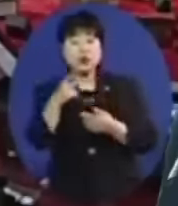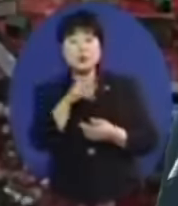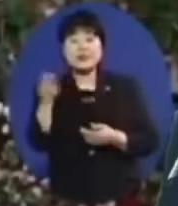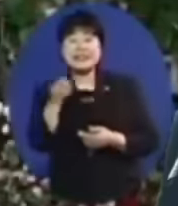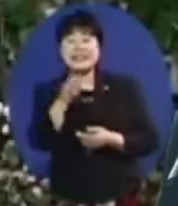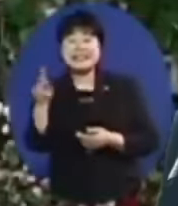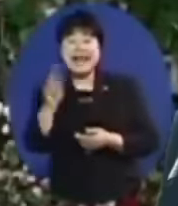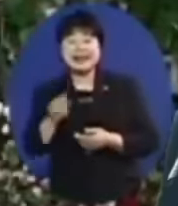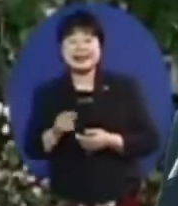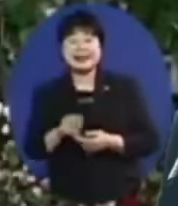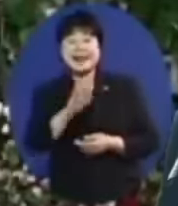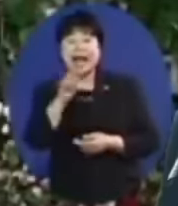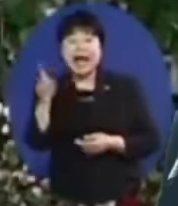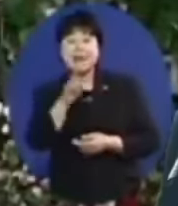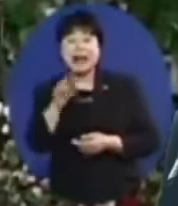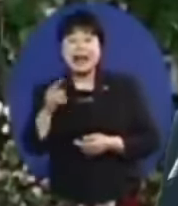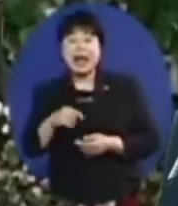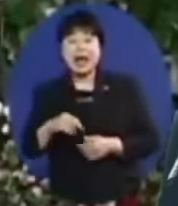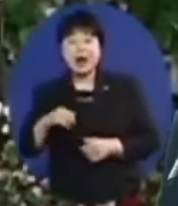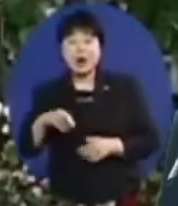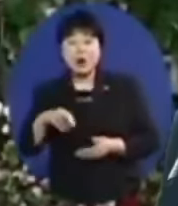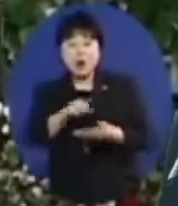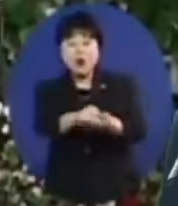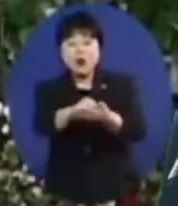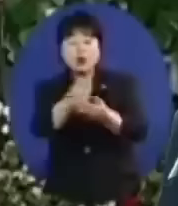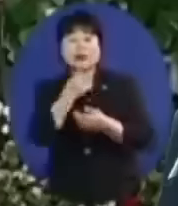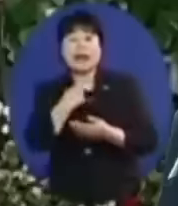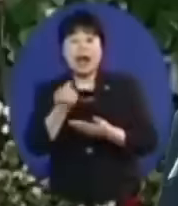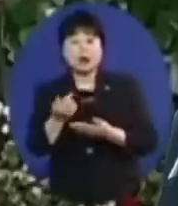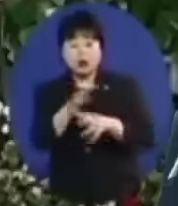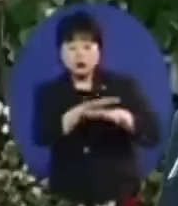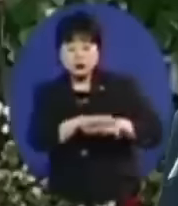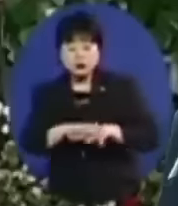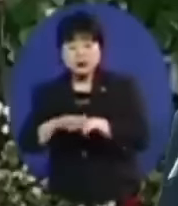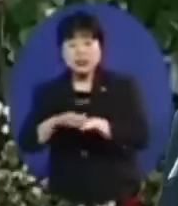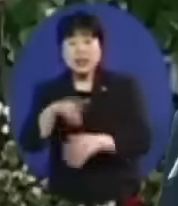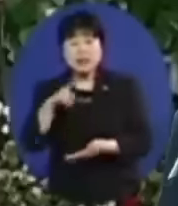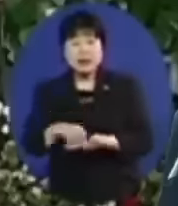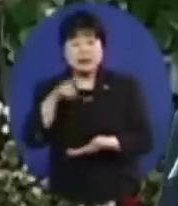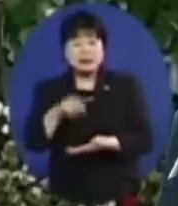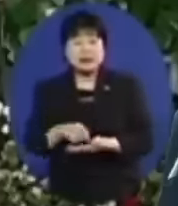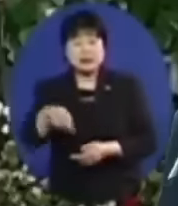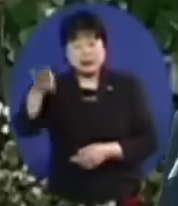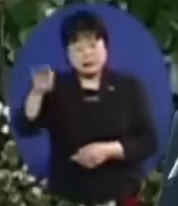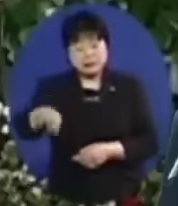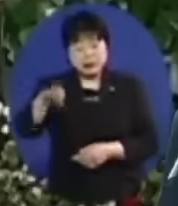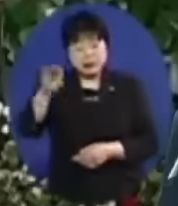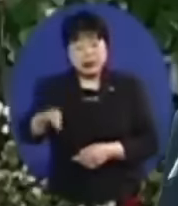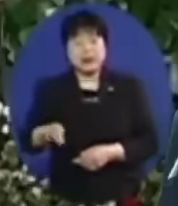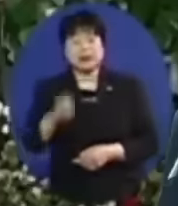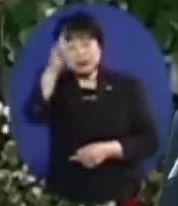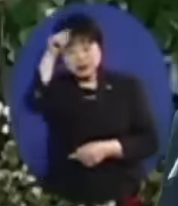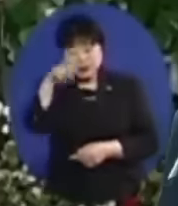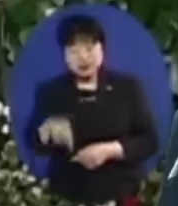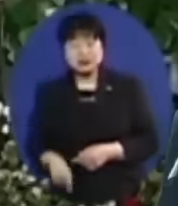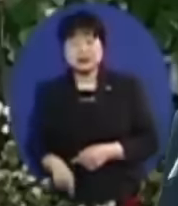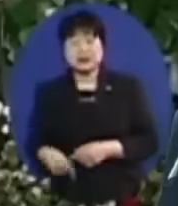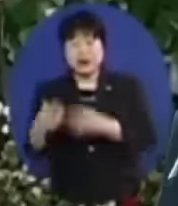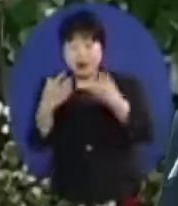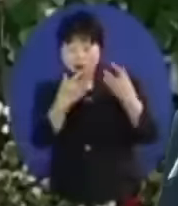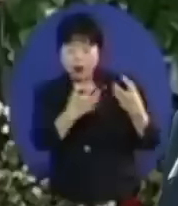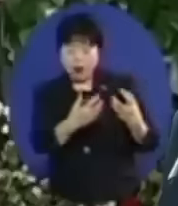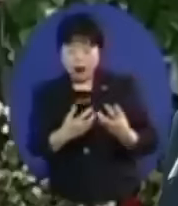미디안과 아말렉의 공격을 받았습니다. 그들은 들에 내린 메뚜기 떼와 같이 온 천지에